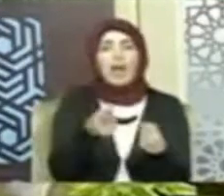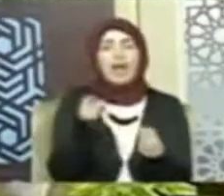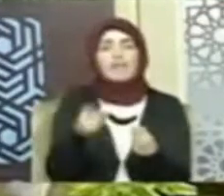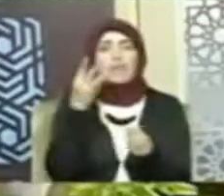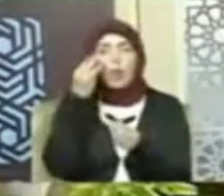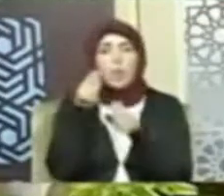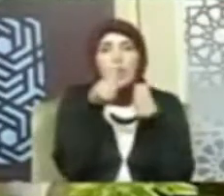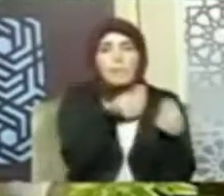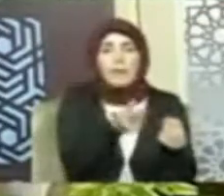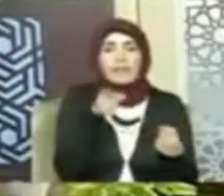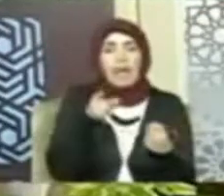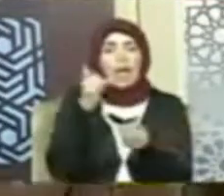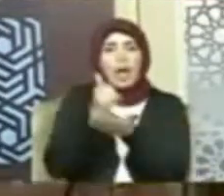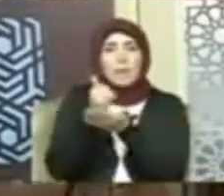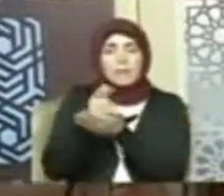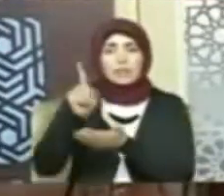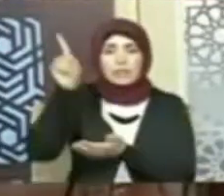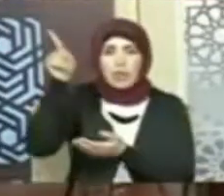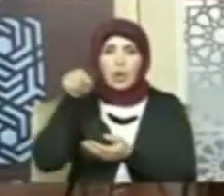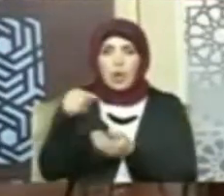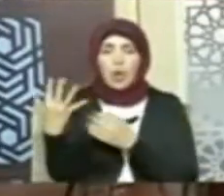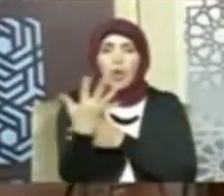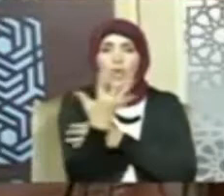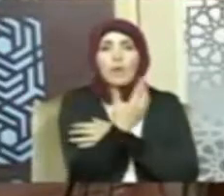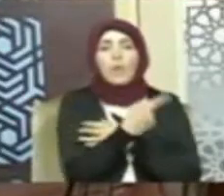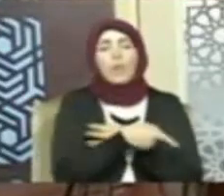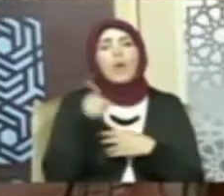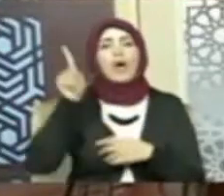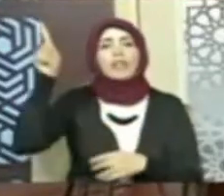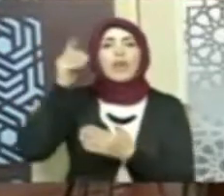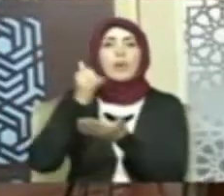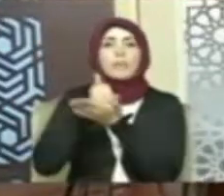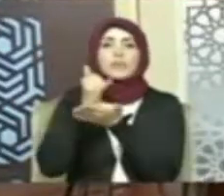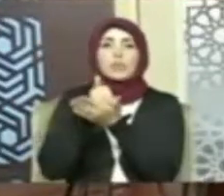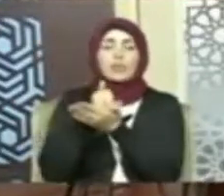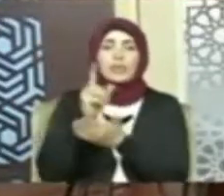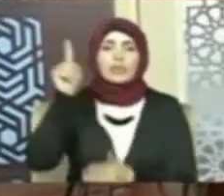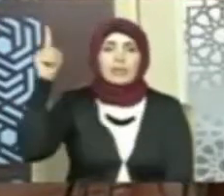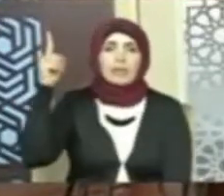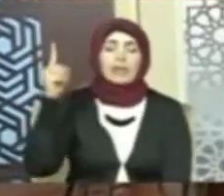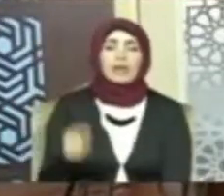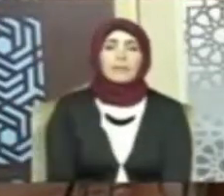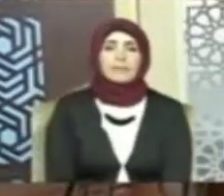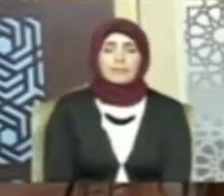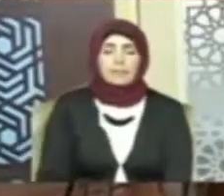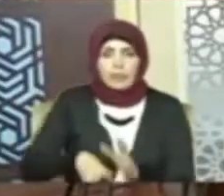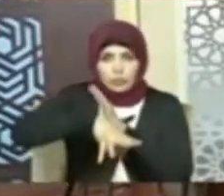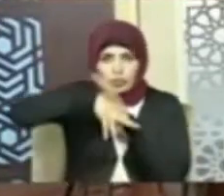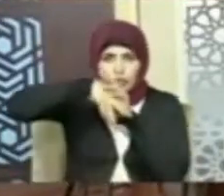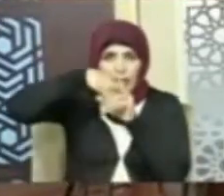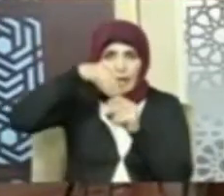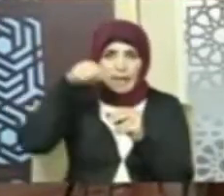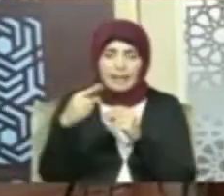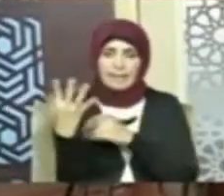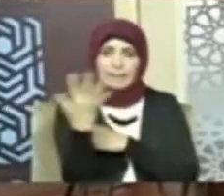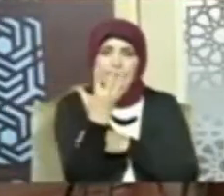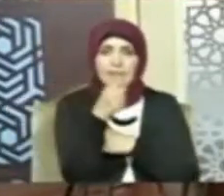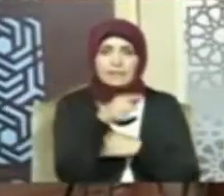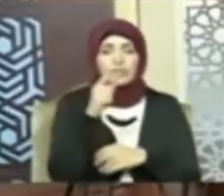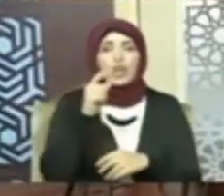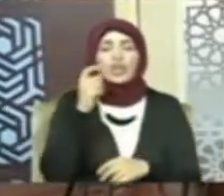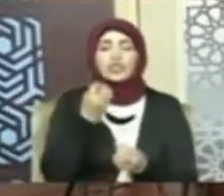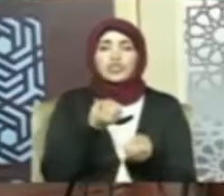منح والذي حف بالنخل هو الله. جعلنا لأحدهما